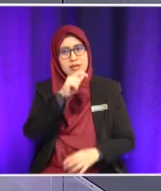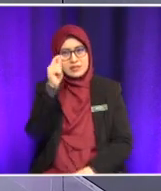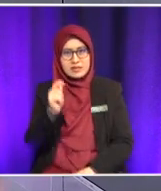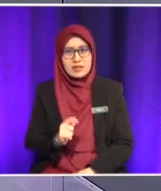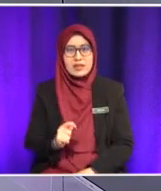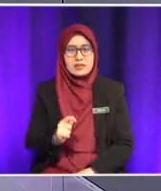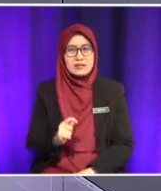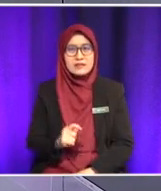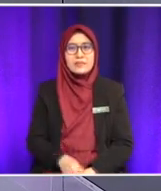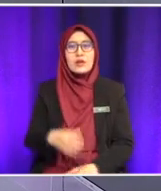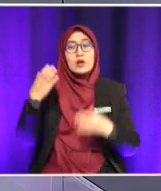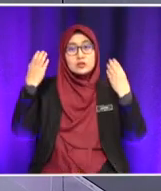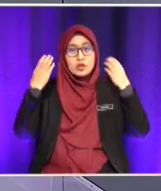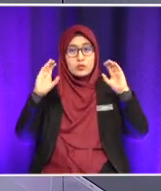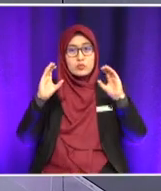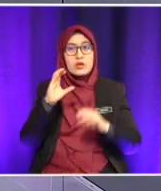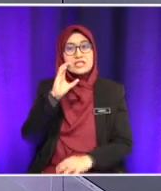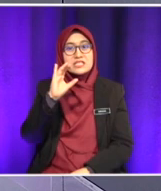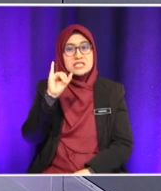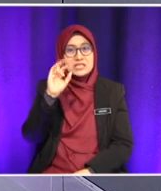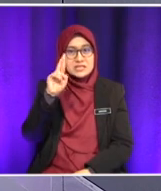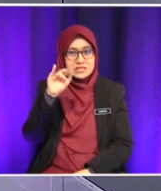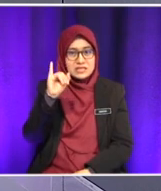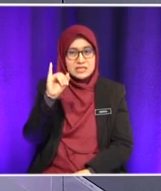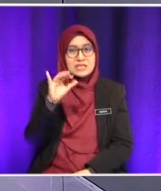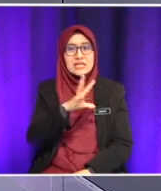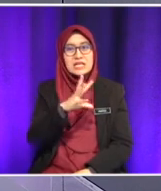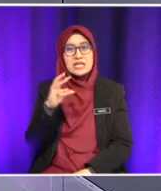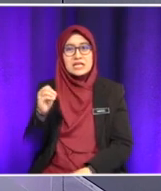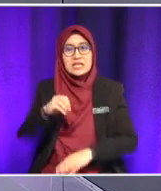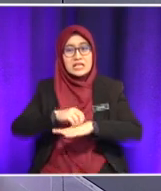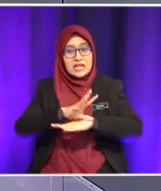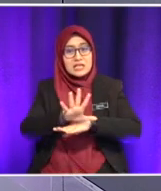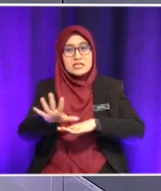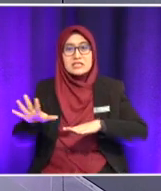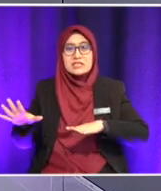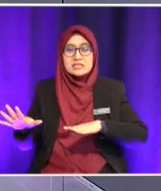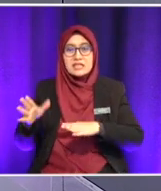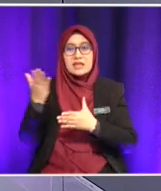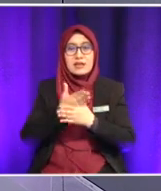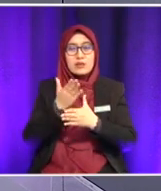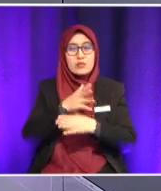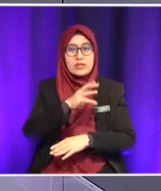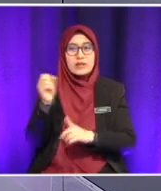saja ciri-ciri dan juga kesan gangguan seksual dan juga